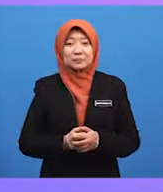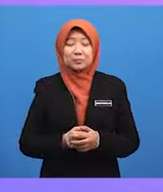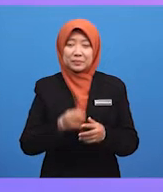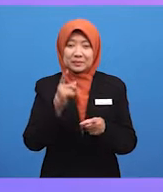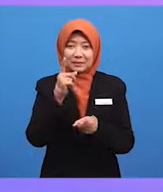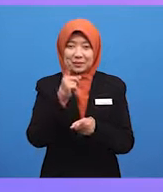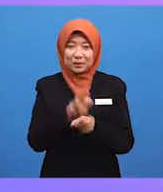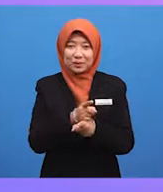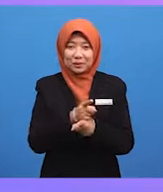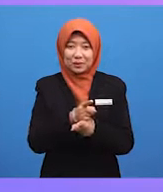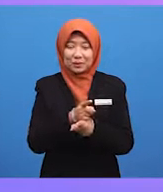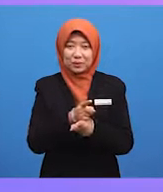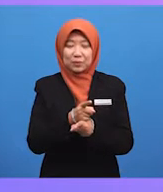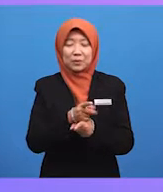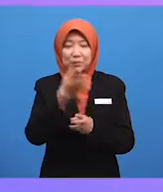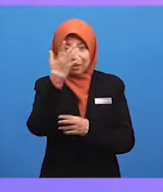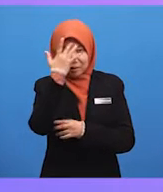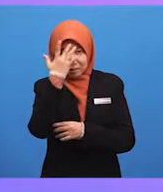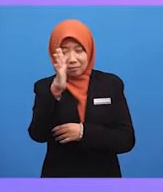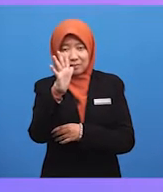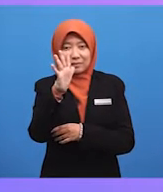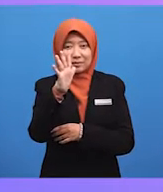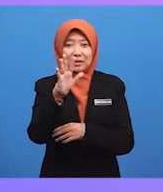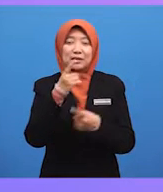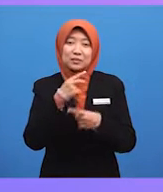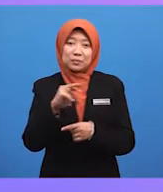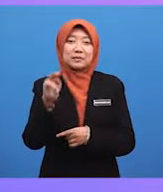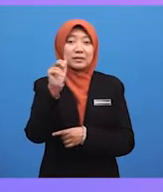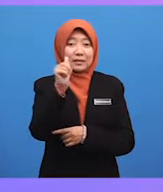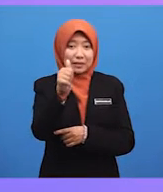Betul, kamu pandai. Jawapannya A. 2.